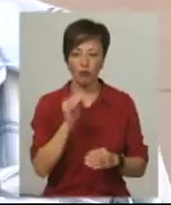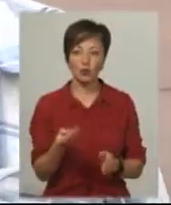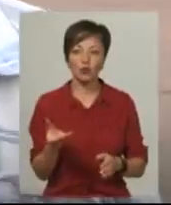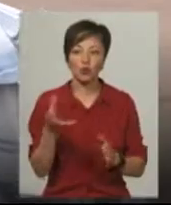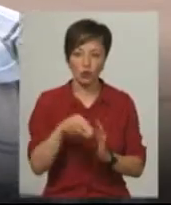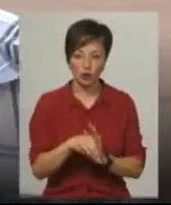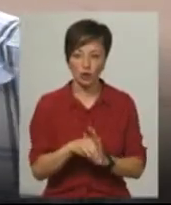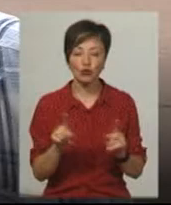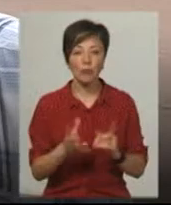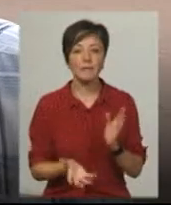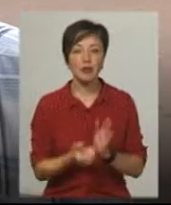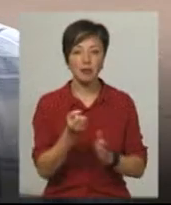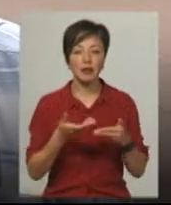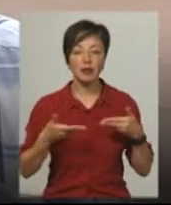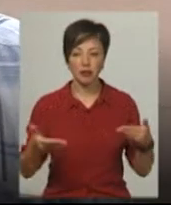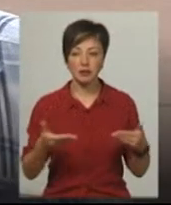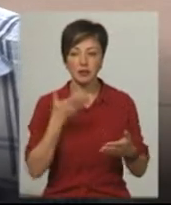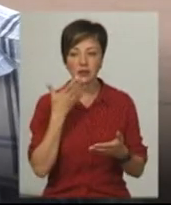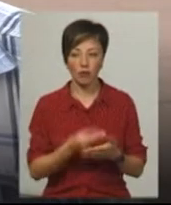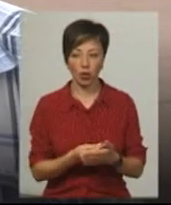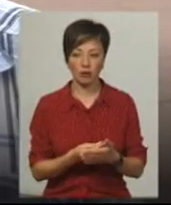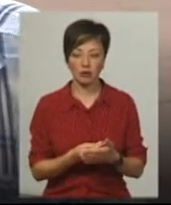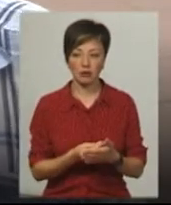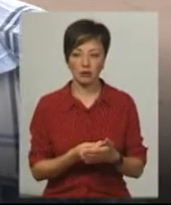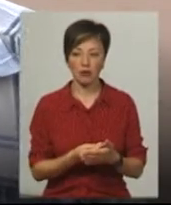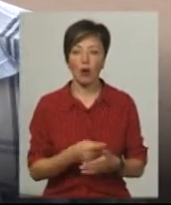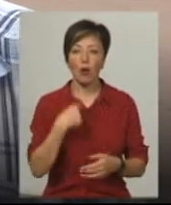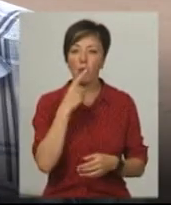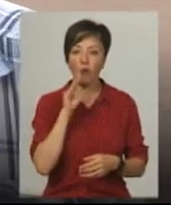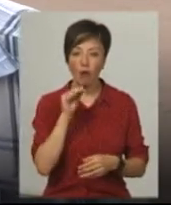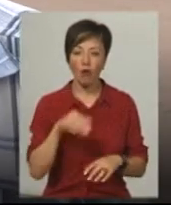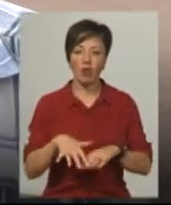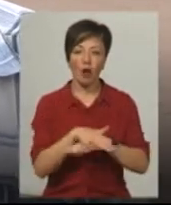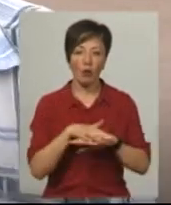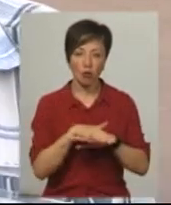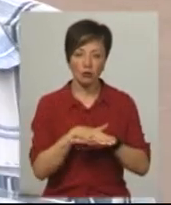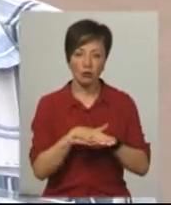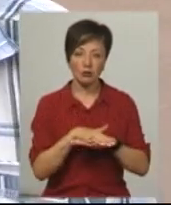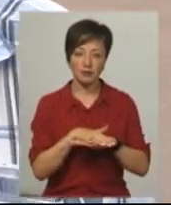долучився. Щоб підтримати нас, своїх, мову, народ,